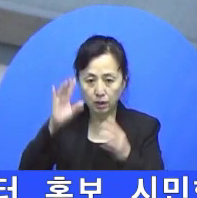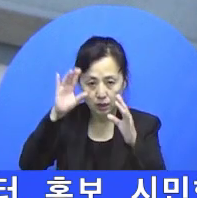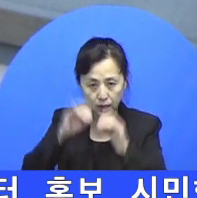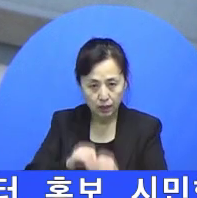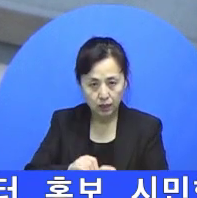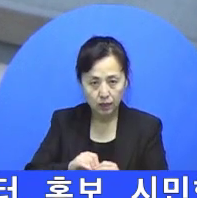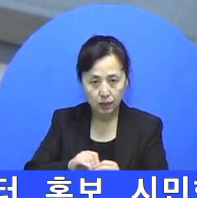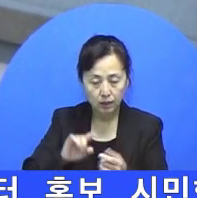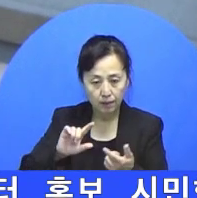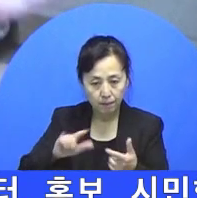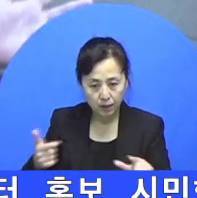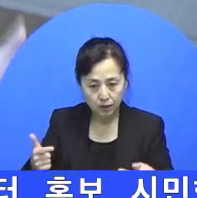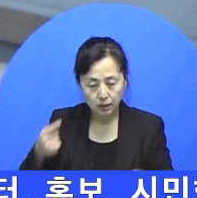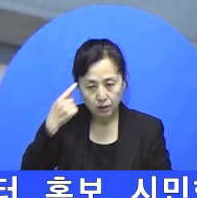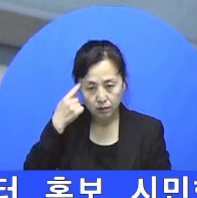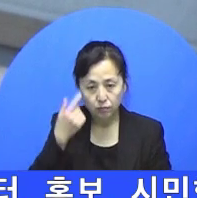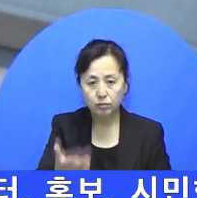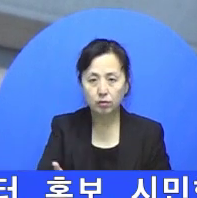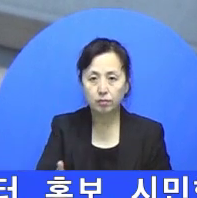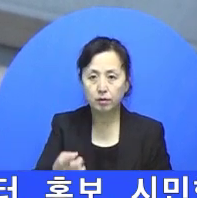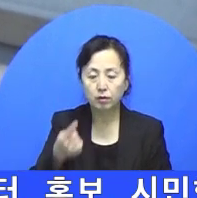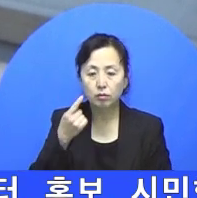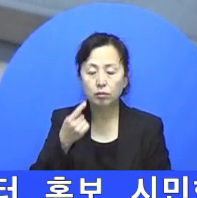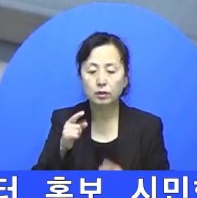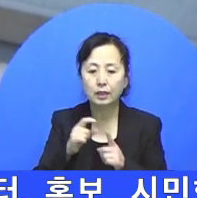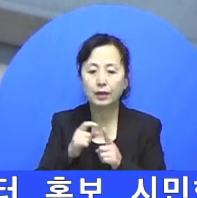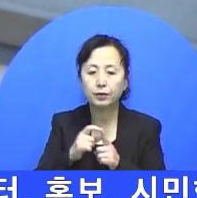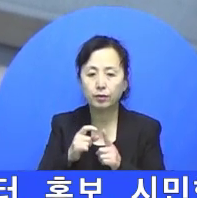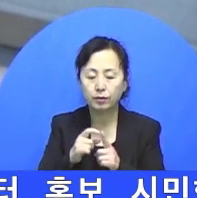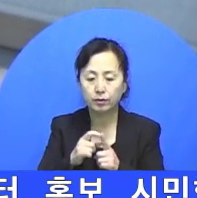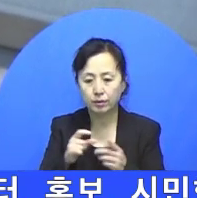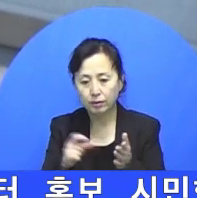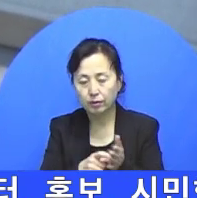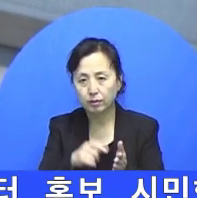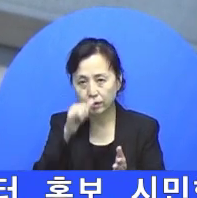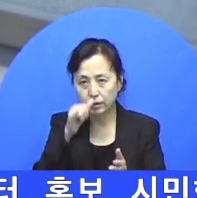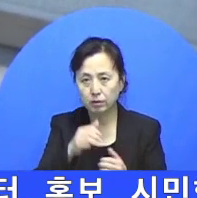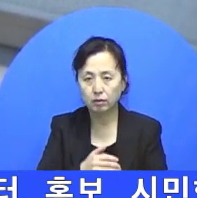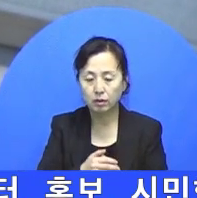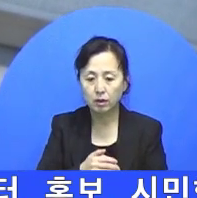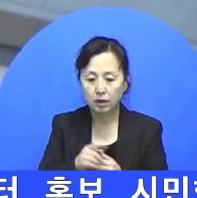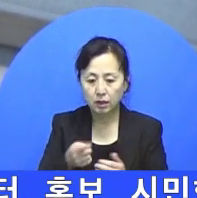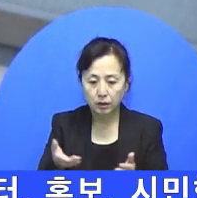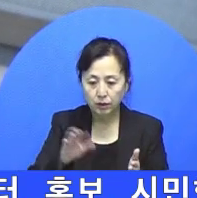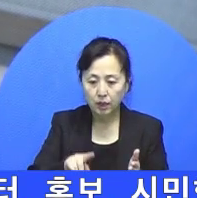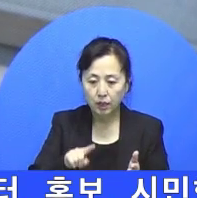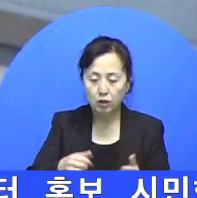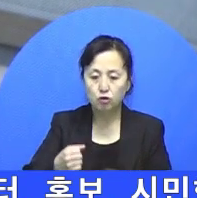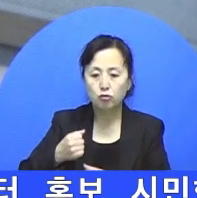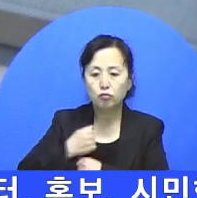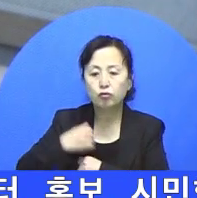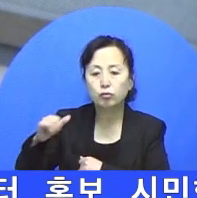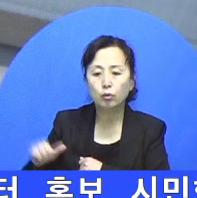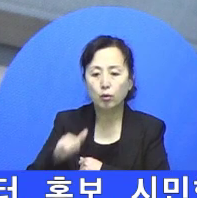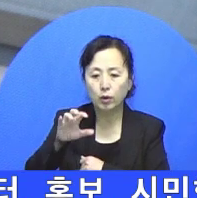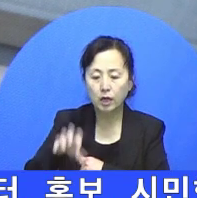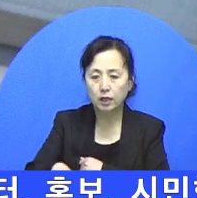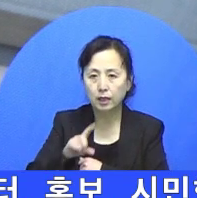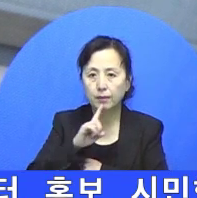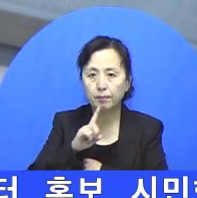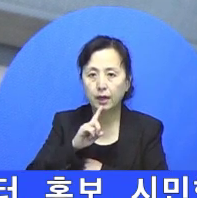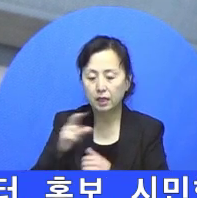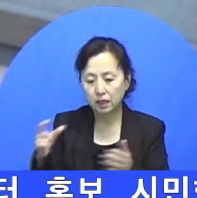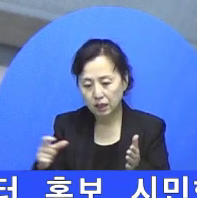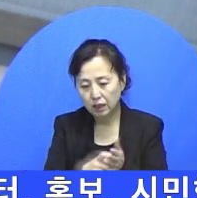PTA는 넣지 않았지만 경기 남부국제공항에 대한 인식률은 50%에 불과했습니다. 다만 이 경기국제공항이